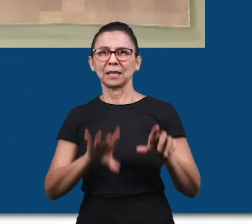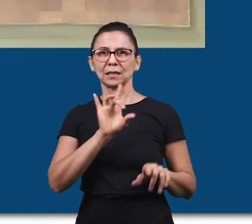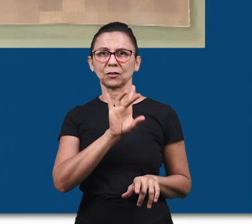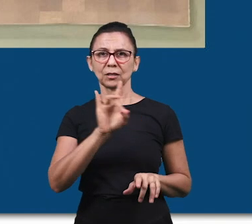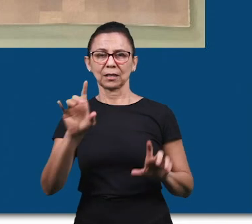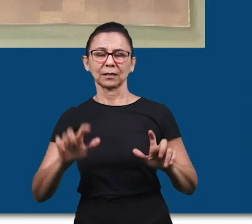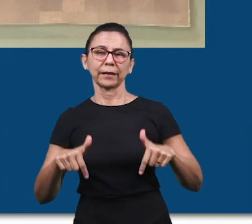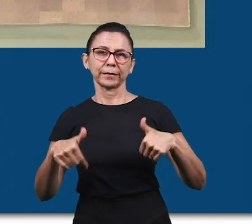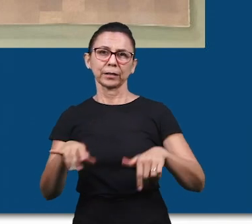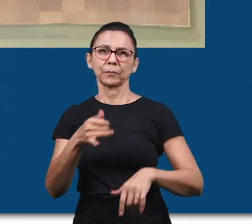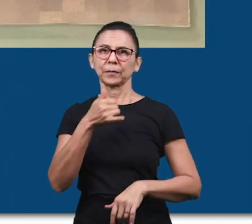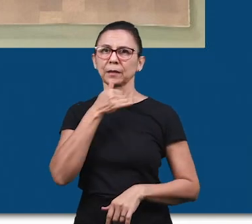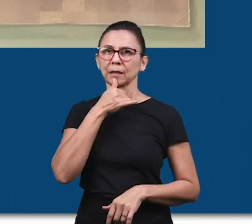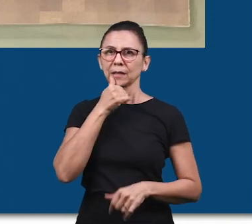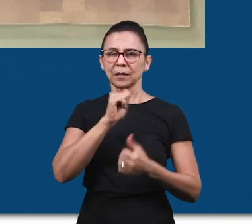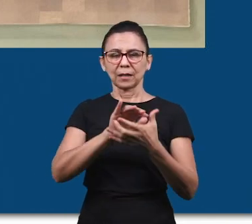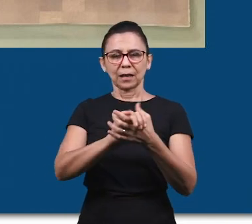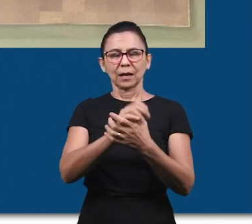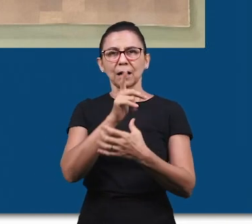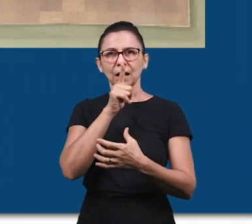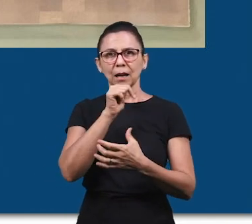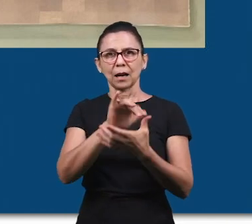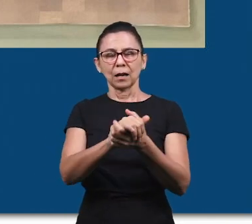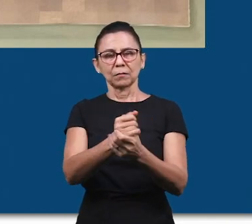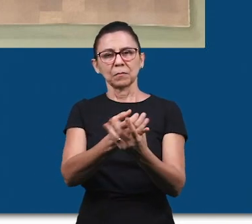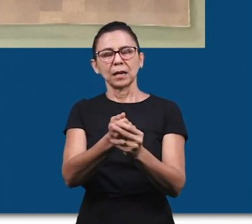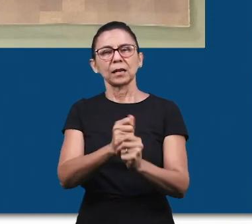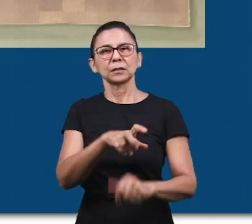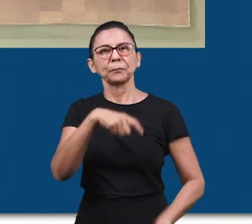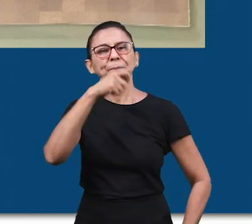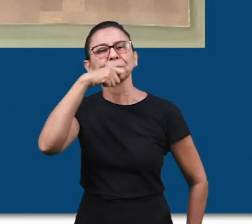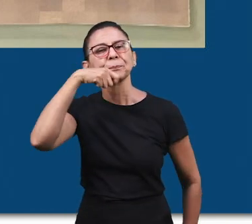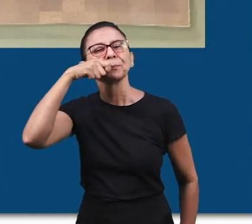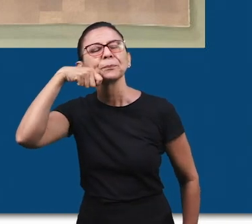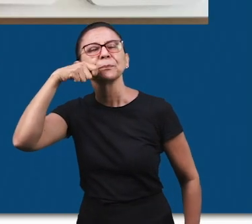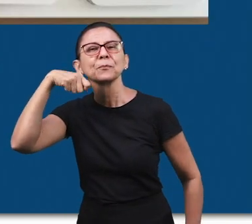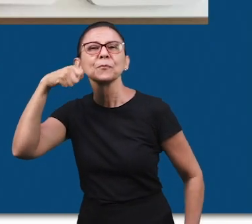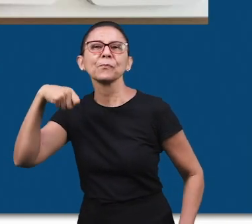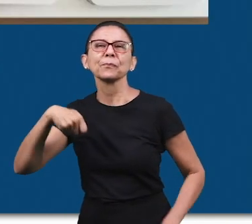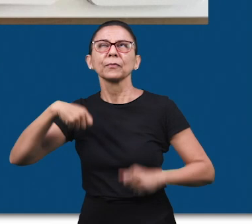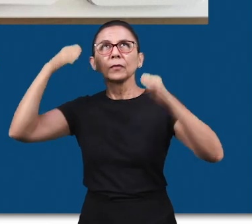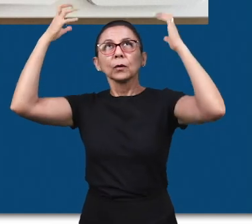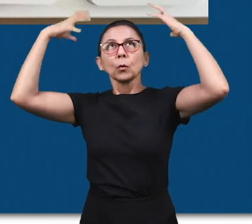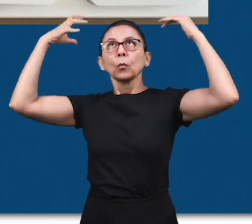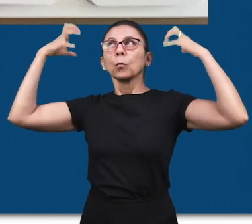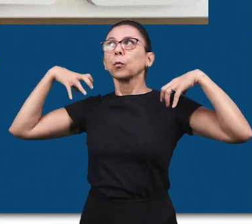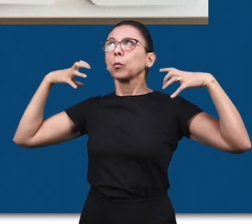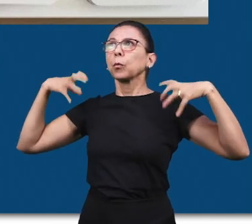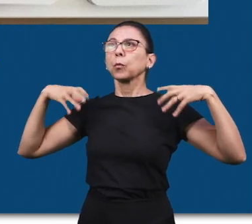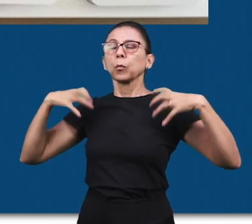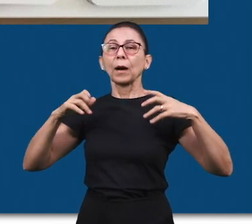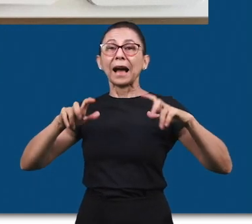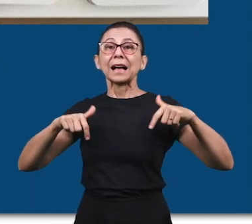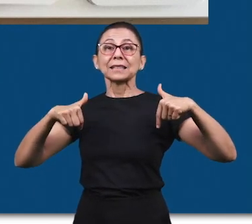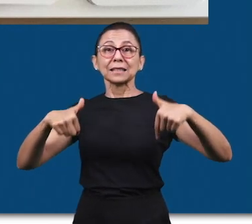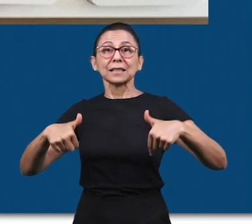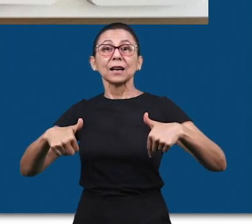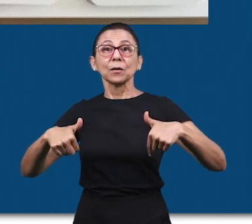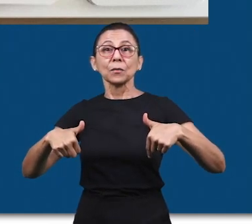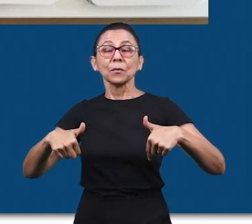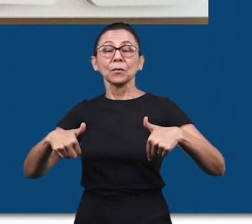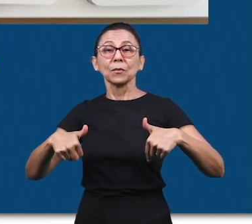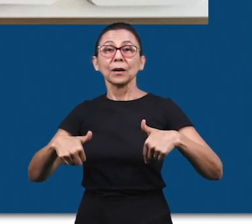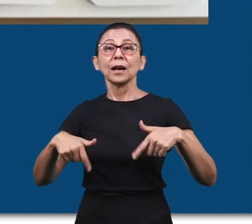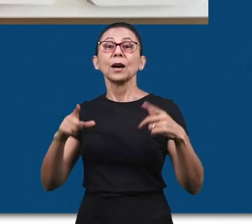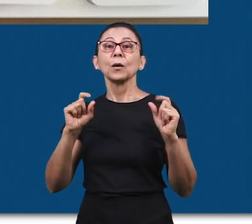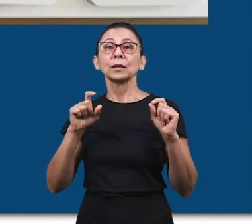l'indépendance de chaque action, par exemple laver les mains, se brosser les dents, prendre sa douche, il est nécessaire